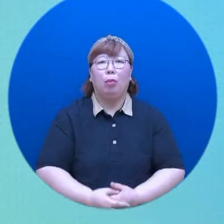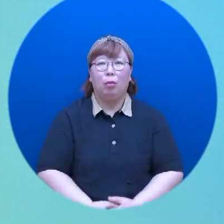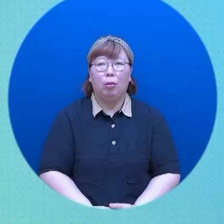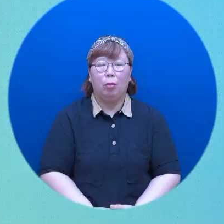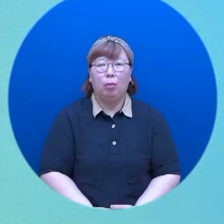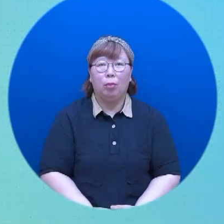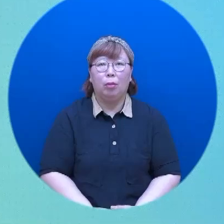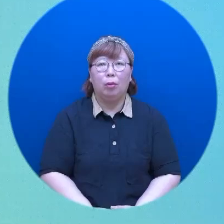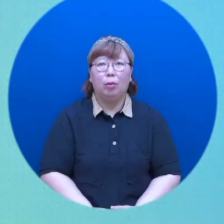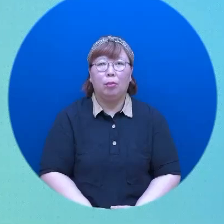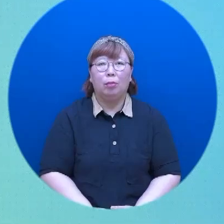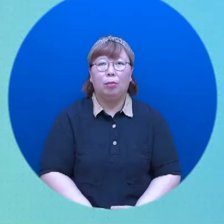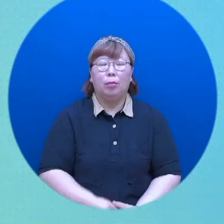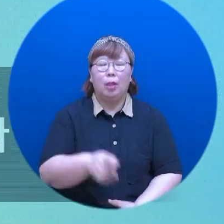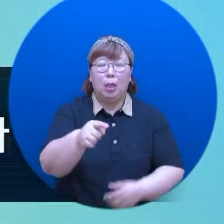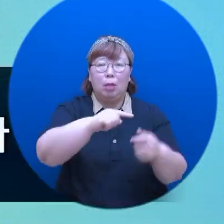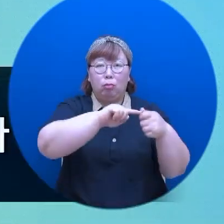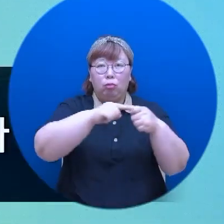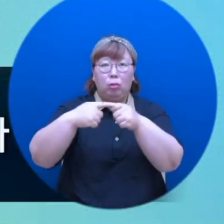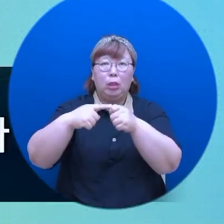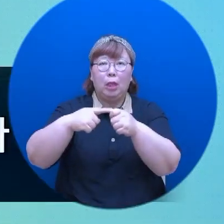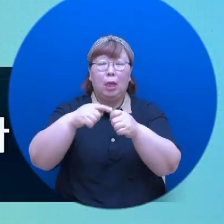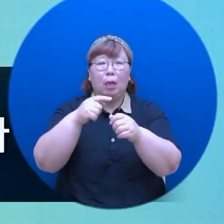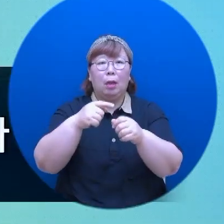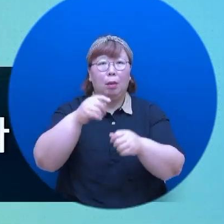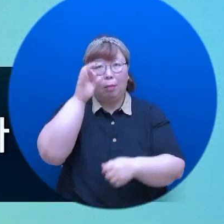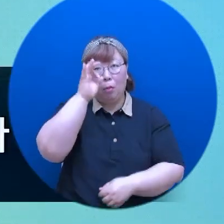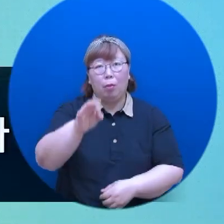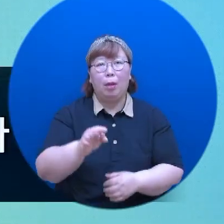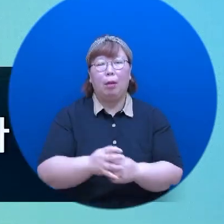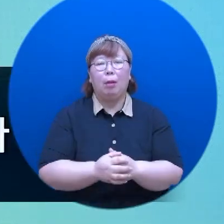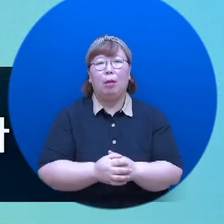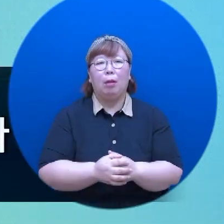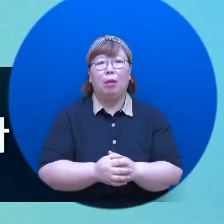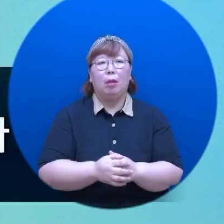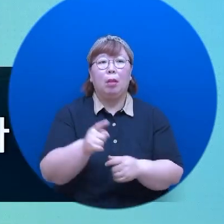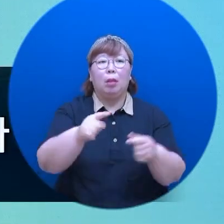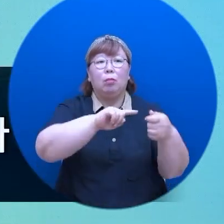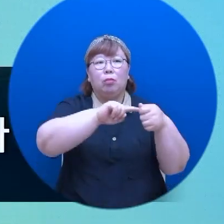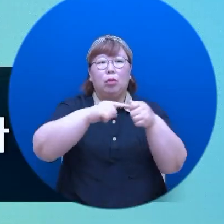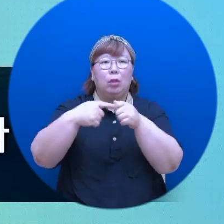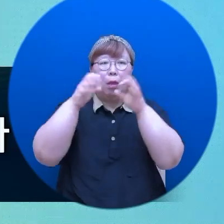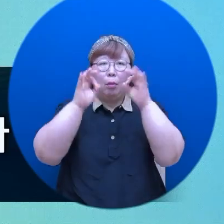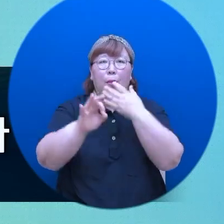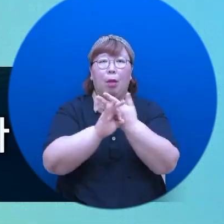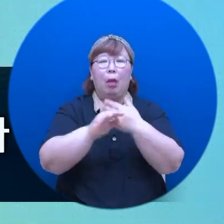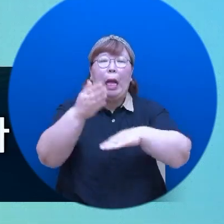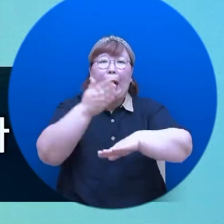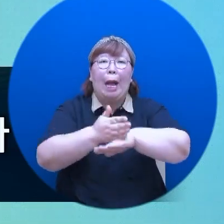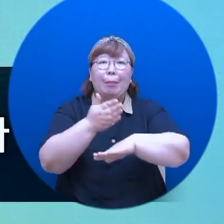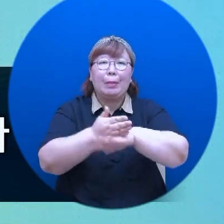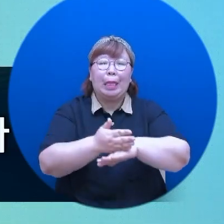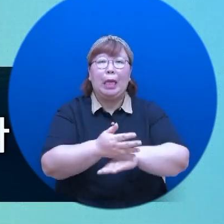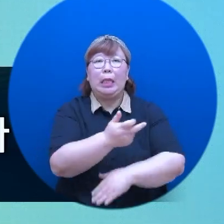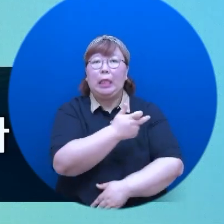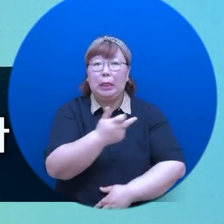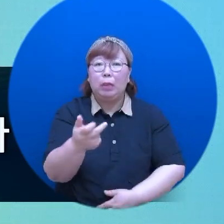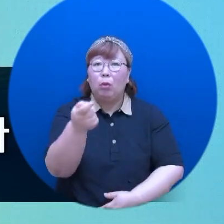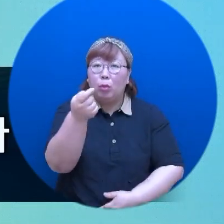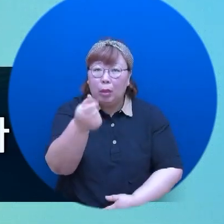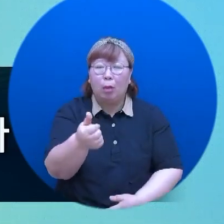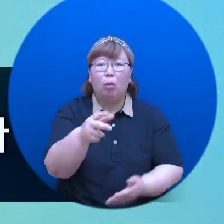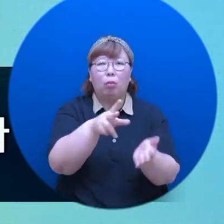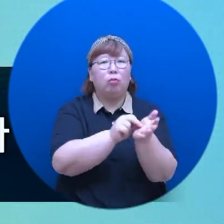명제 안에 담겨 있습니다. 화면을 한번 보시면 이 명제가 있습니다. 감사는 크기가